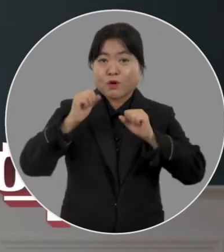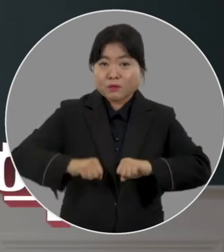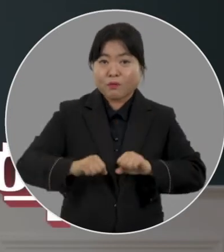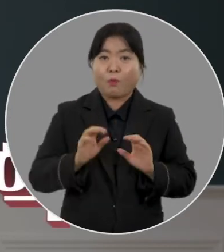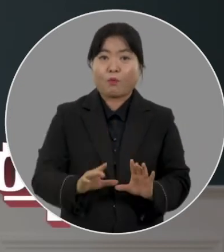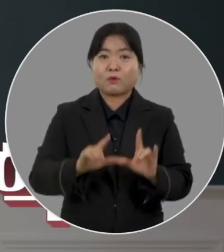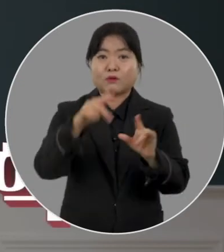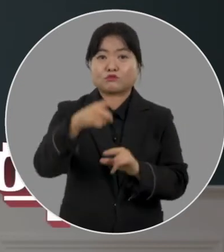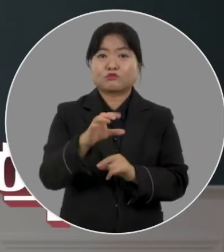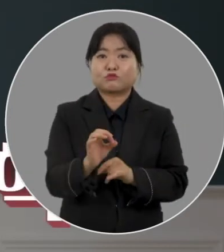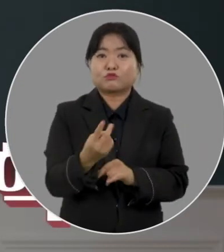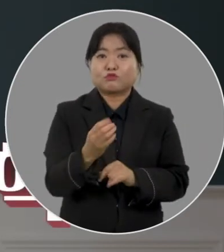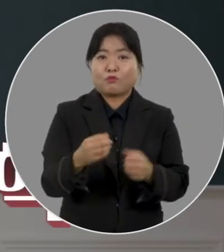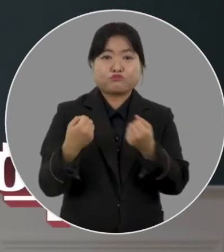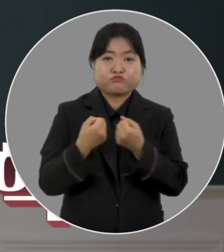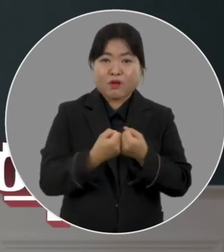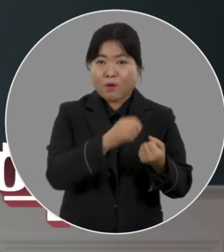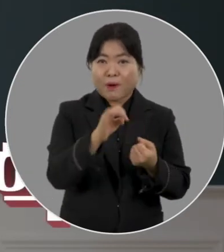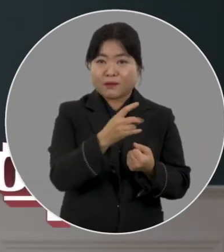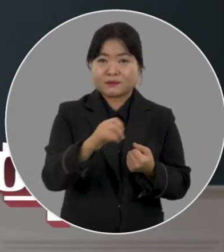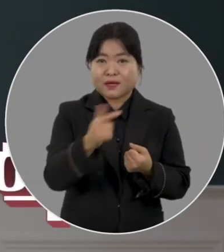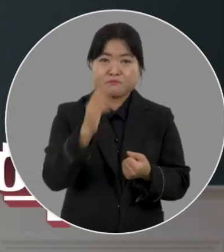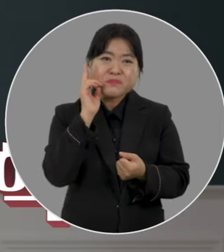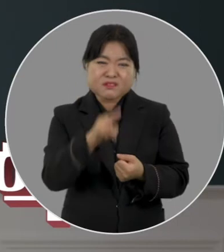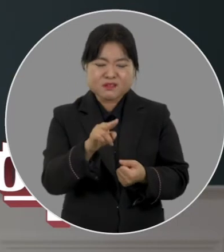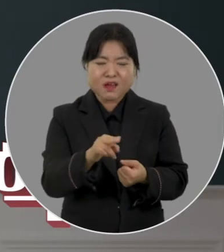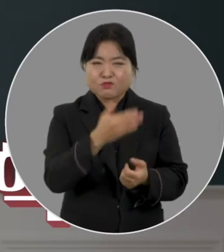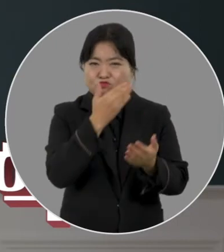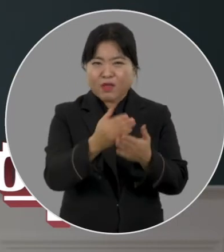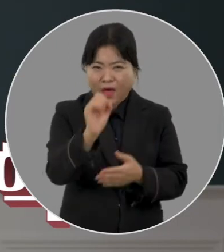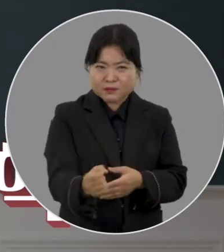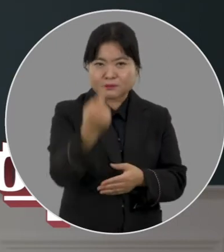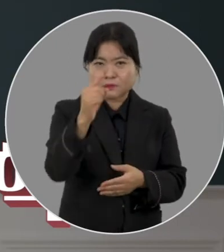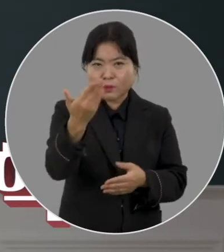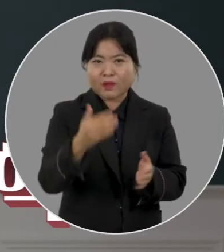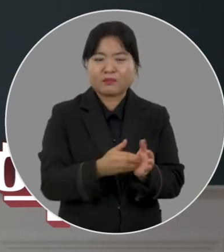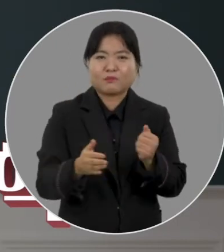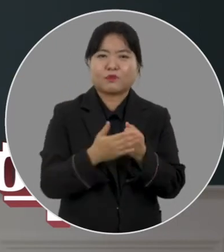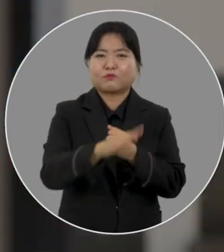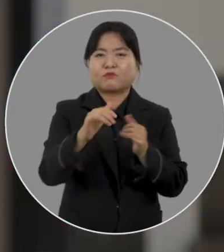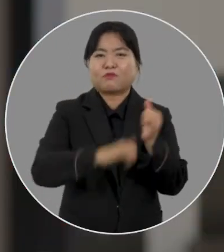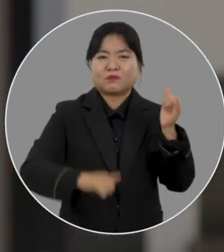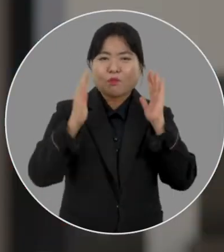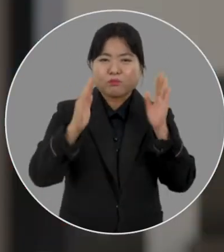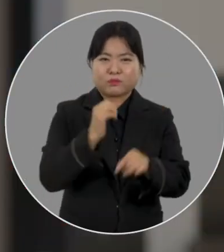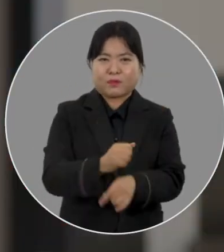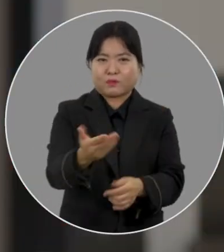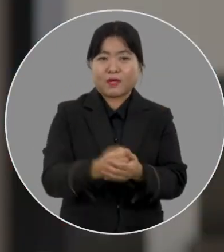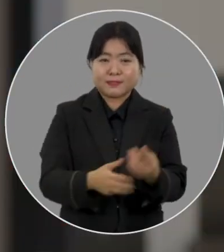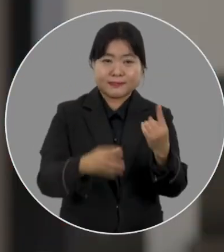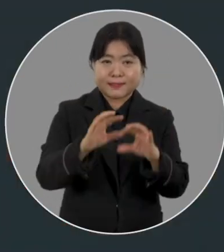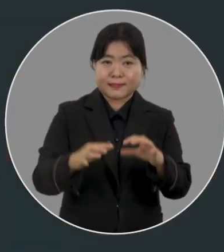오늘날 중동 분쟁과 팔레스타인 비격의 근원적 핵심입니다. 그래서 우리가 역사 공부를 해야 되는 겁니다. 1차